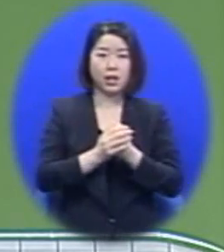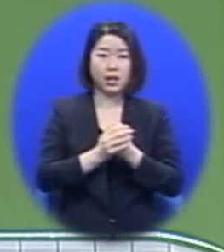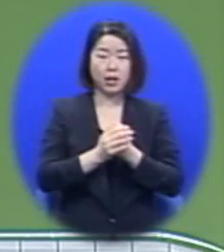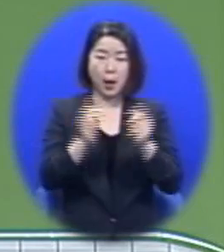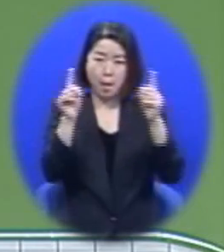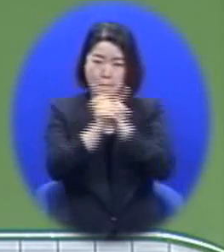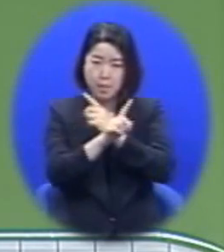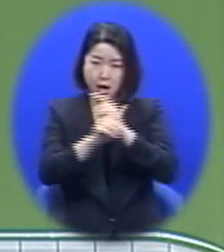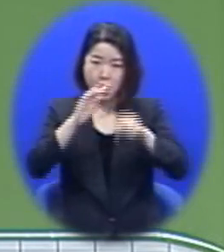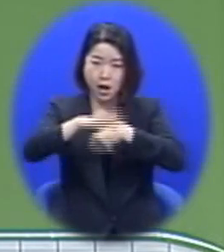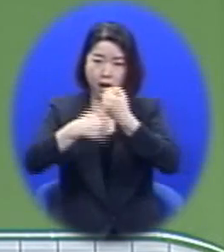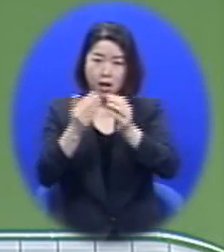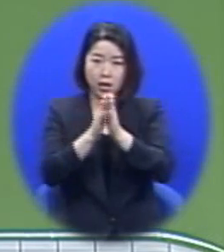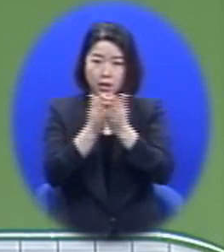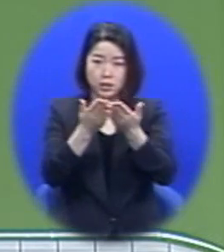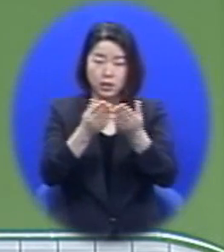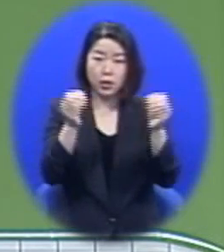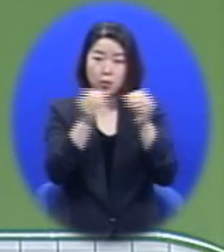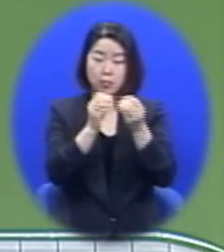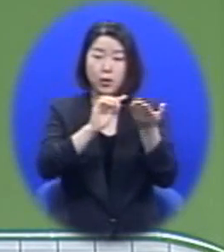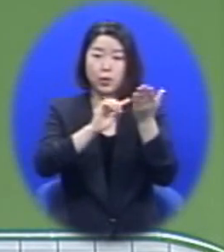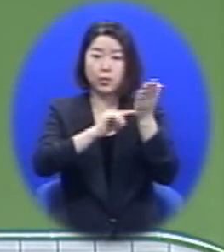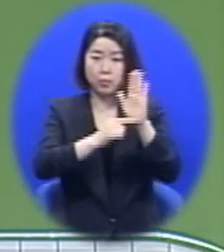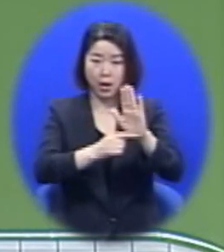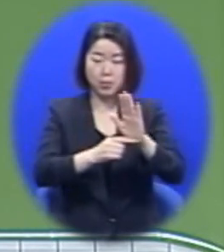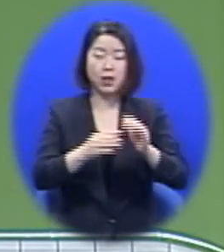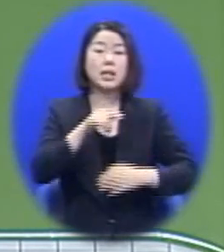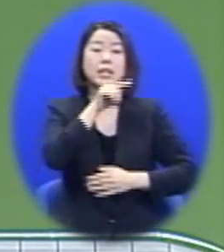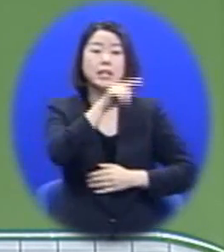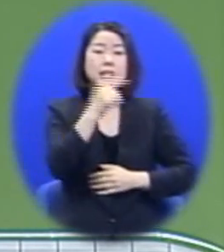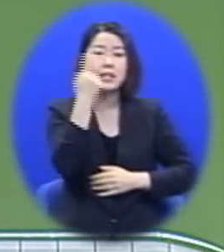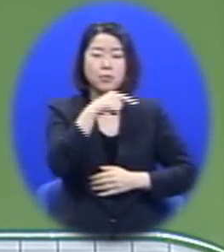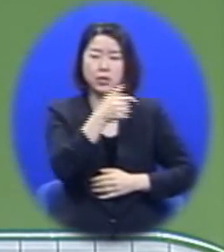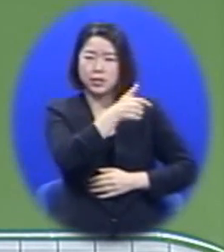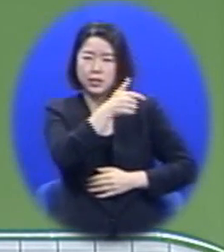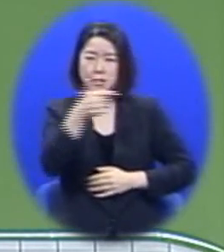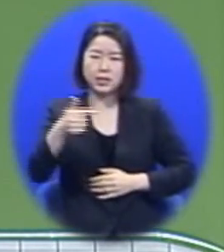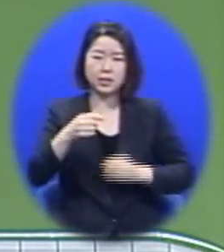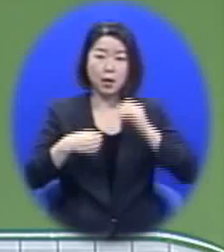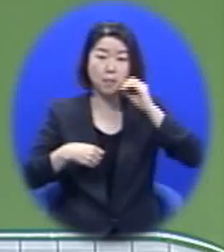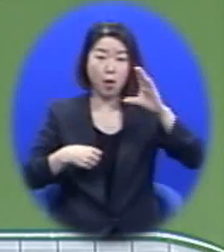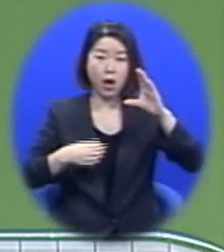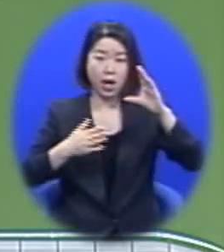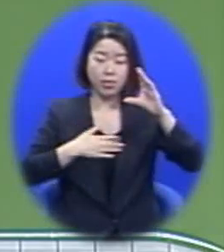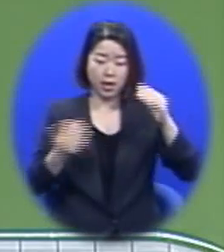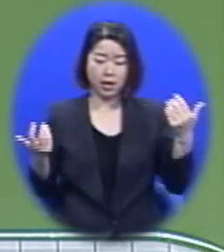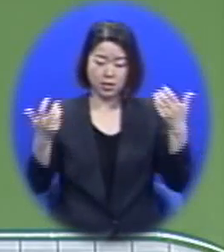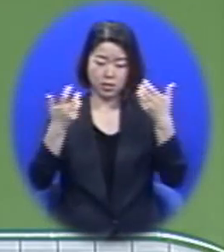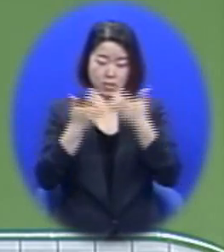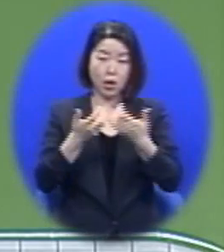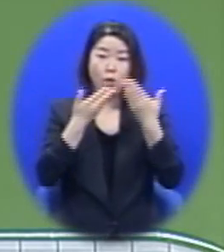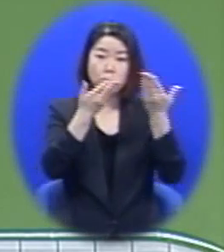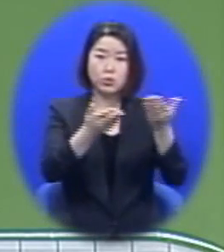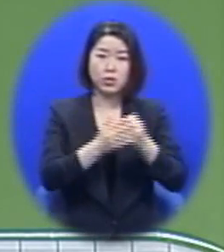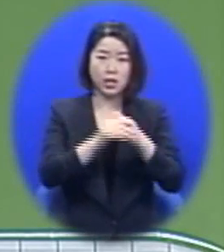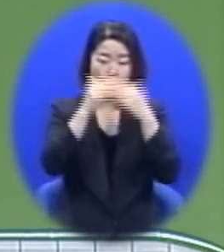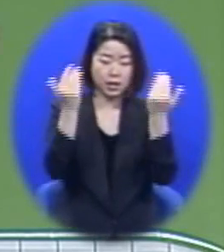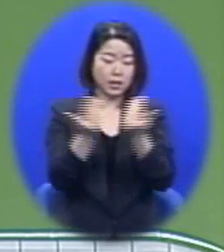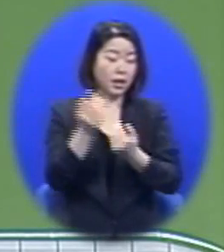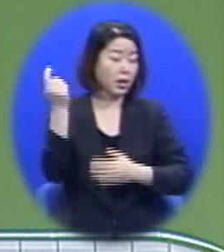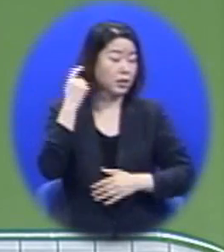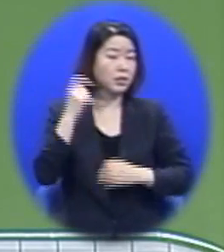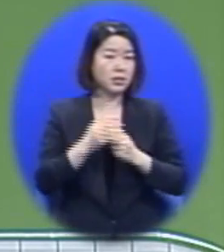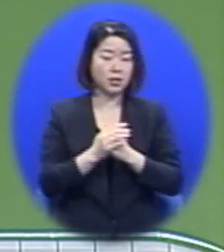개역성경 표현대로 말하면 내 입을 크게 열라 내가 채우리라. 아마 다 들어보셨을 겁니다.